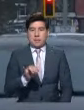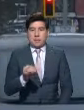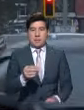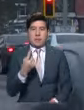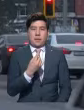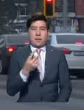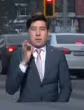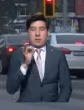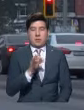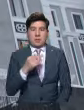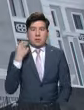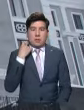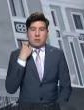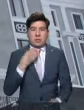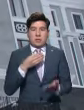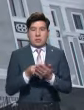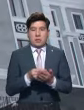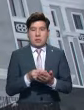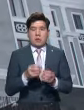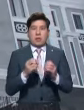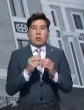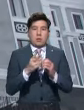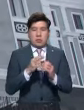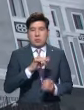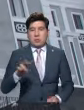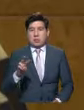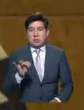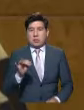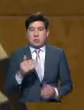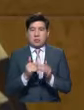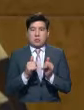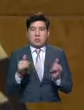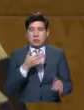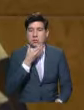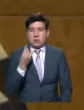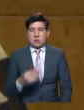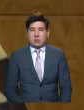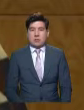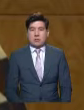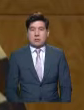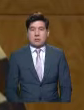1% салық төлейді. Тек жылдық табысыңыз 13 миллион теңгеден аспаса болғаны.